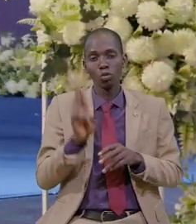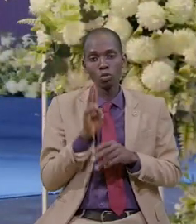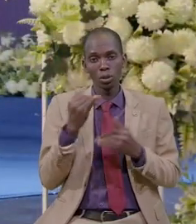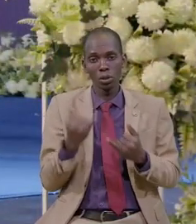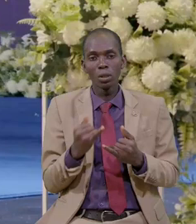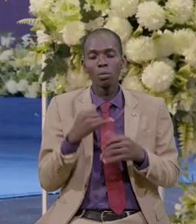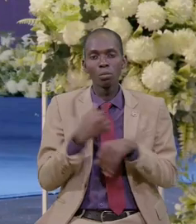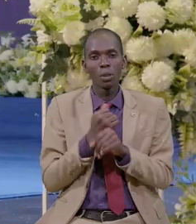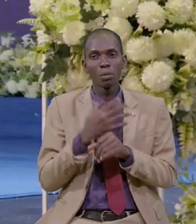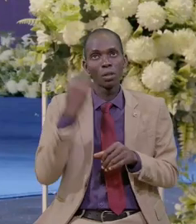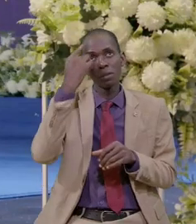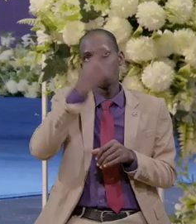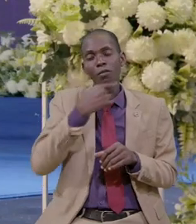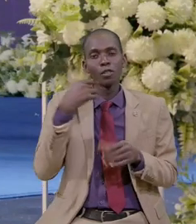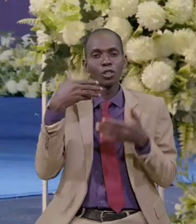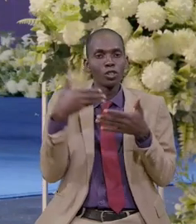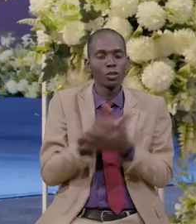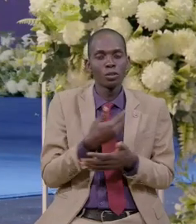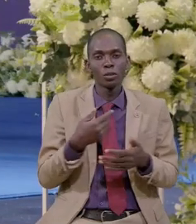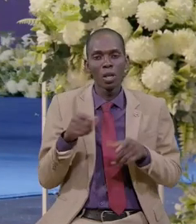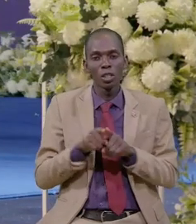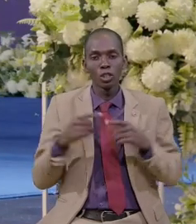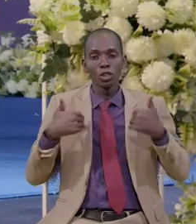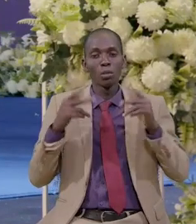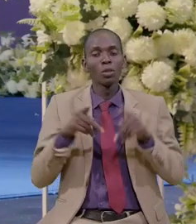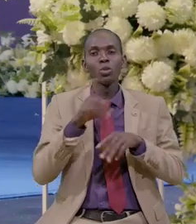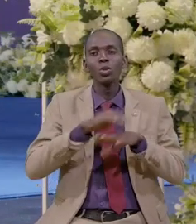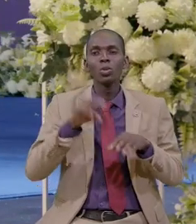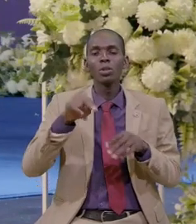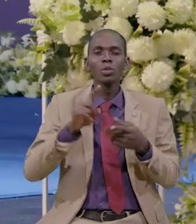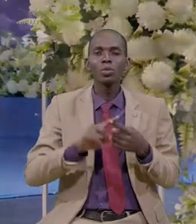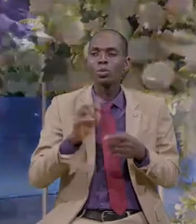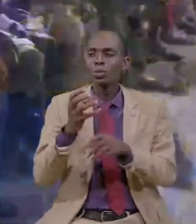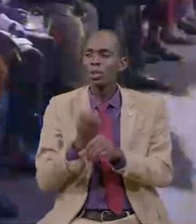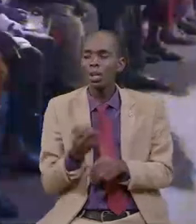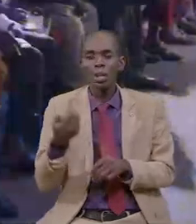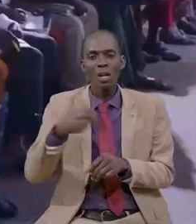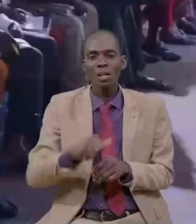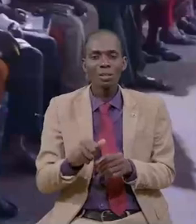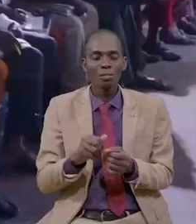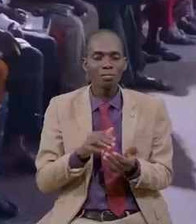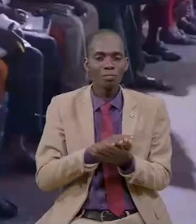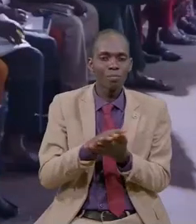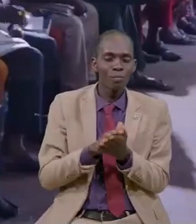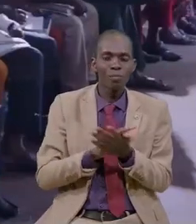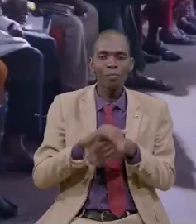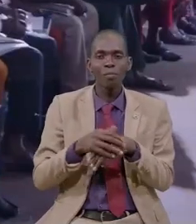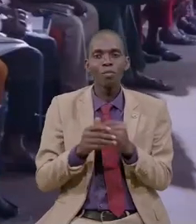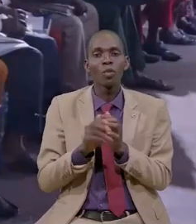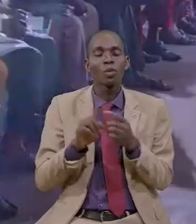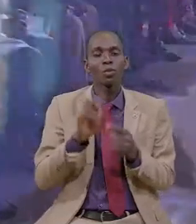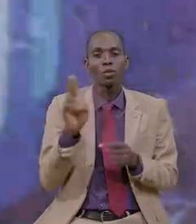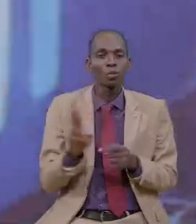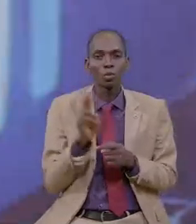Débarrassé des rides. Tu n'as pas besoin de passer quelque chose. Je dis, tu n'as pas besoin de passer quelque chose. De